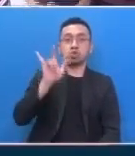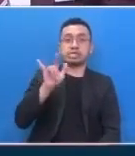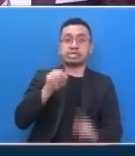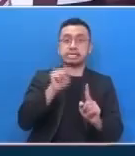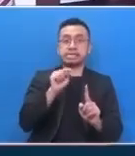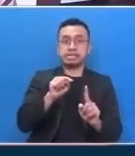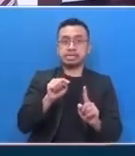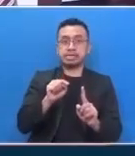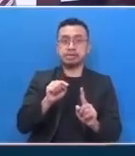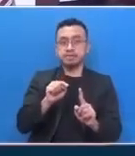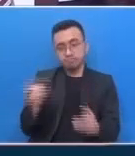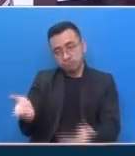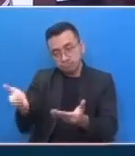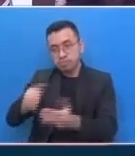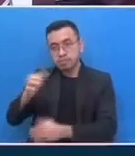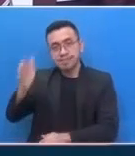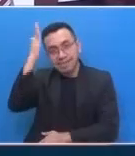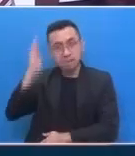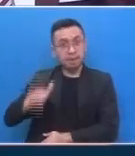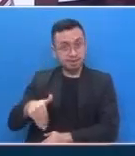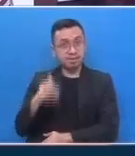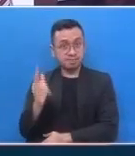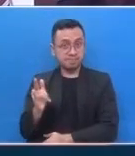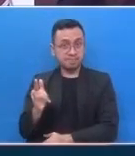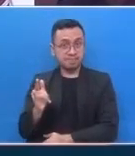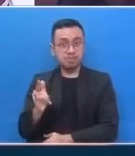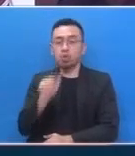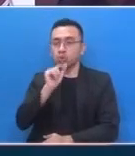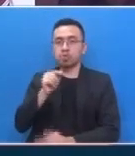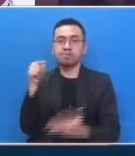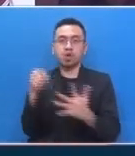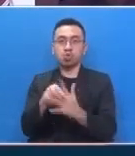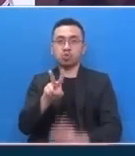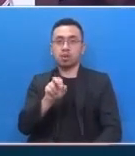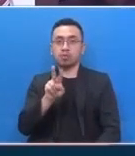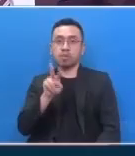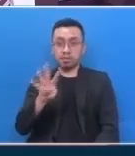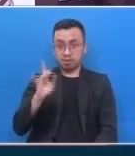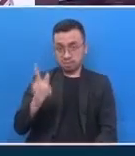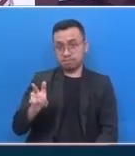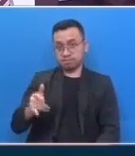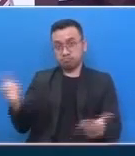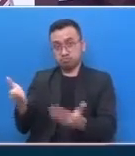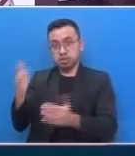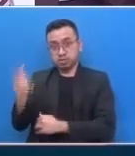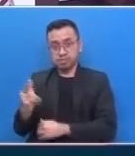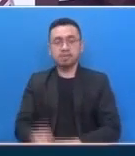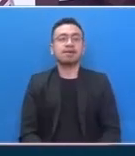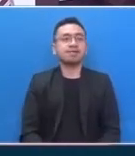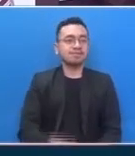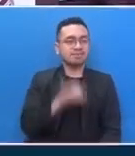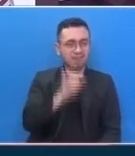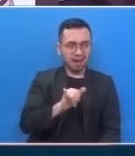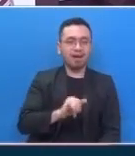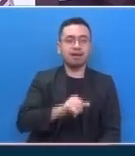meng-endorse eh Ganjar pranowo ya untuk Pilpres 2024 ya suka atau tidak kan eh dua nama yang sudah